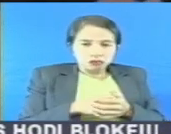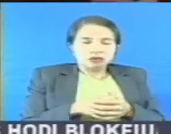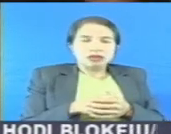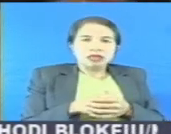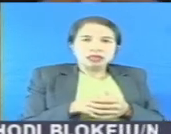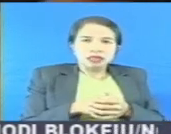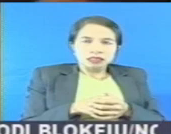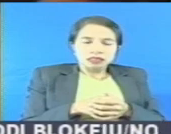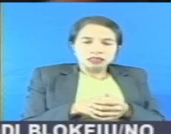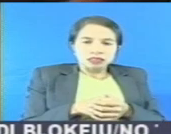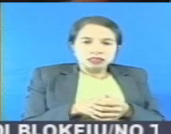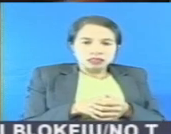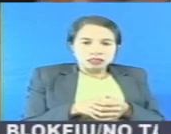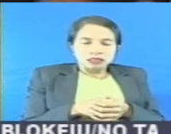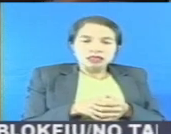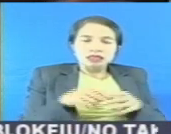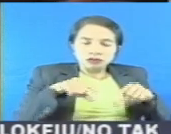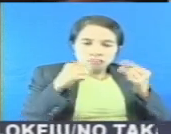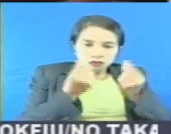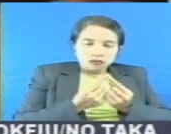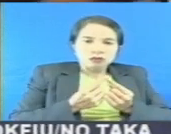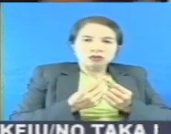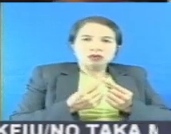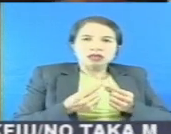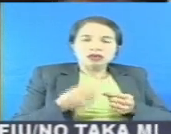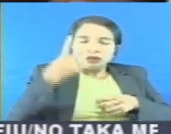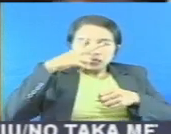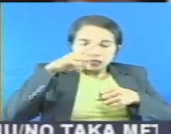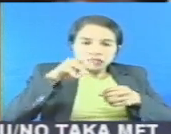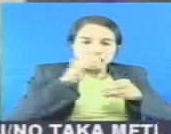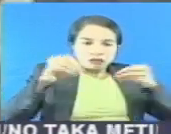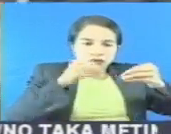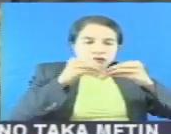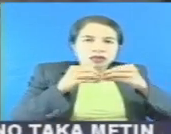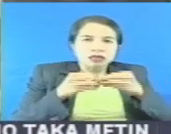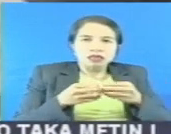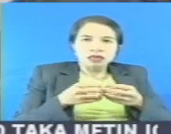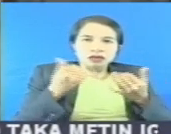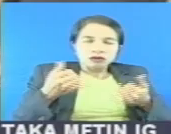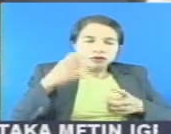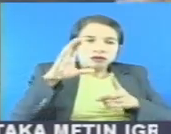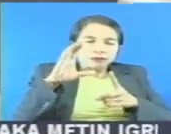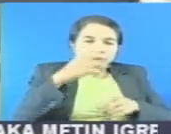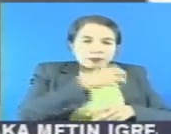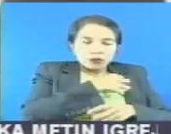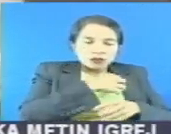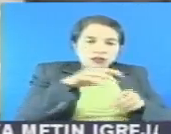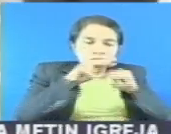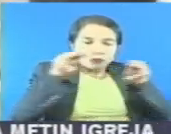naga, itu memang kaitin ekipa lah untuk efesa hari hari kono berani. Daudaune komando polisi munisipiu